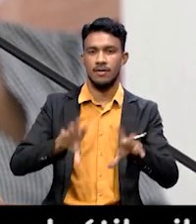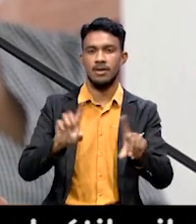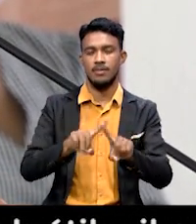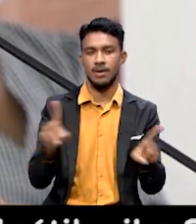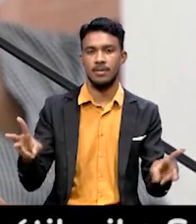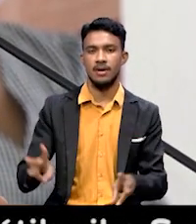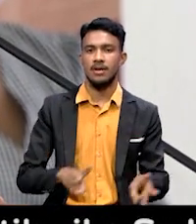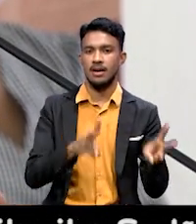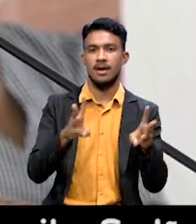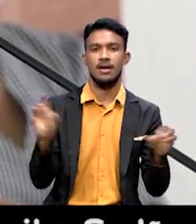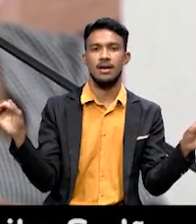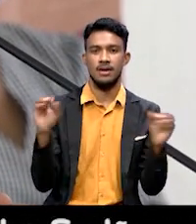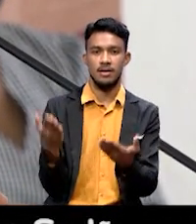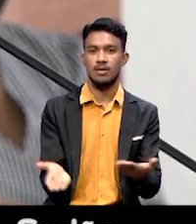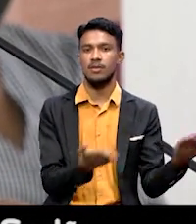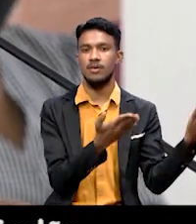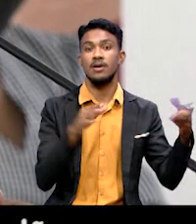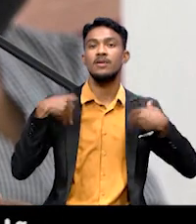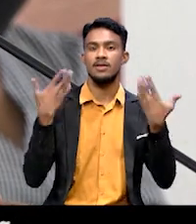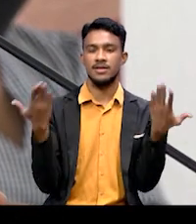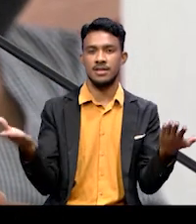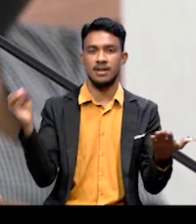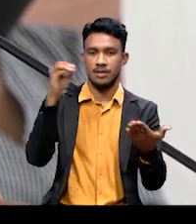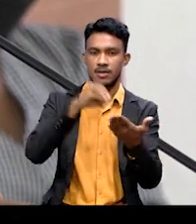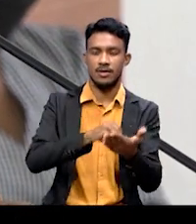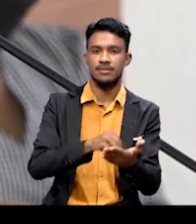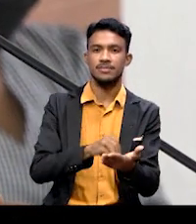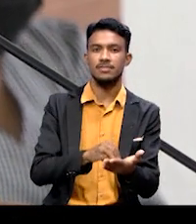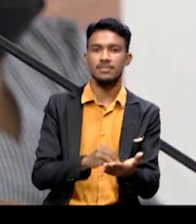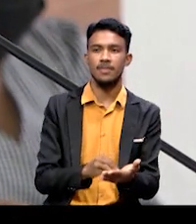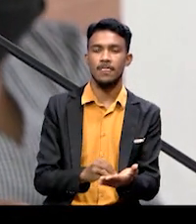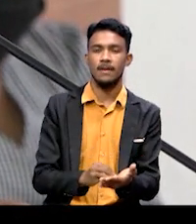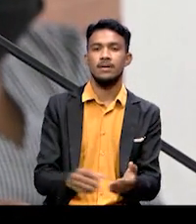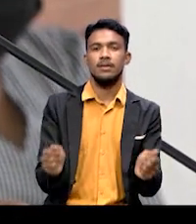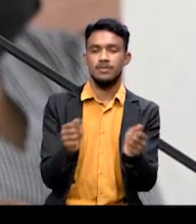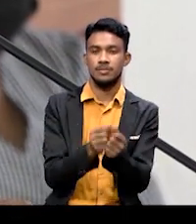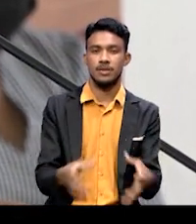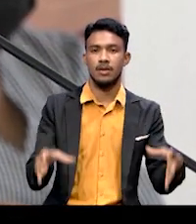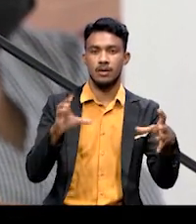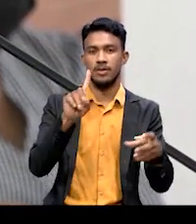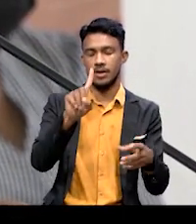ini bisa. Ahmi berbeda kan lori tau deh iya kohe ini kau tim kukaro ini para minur.